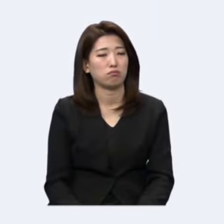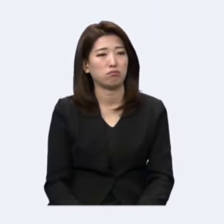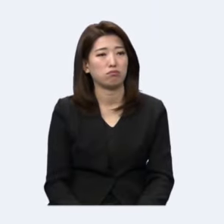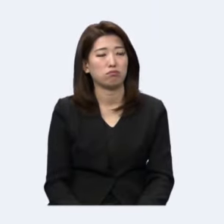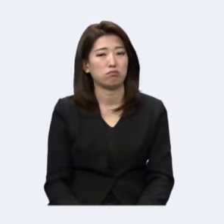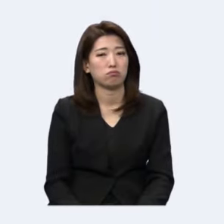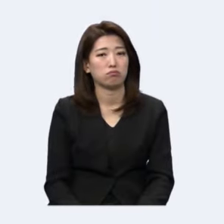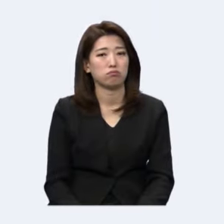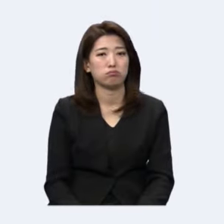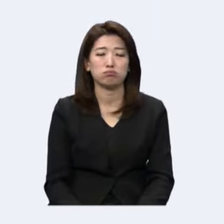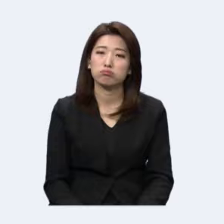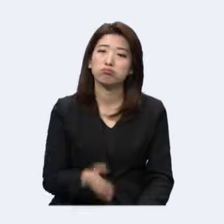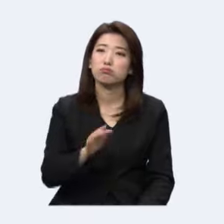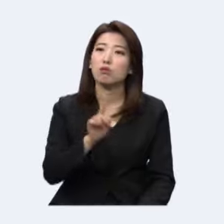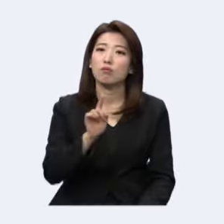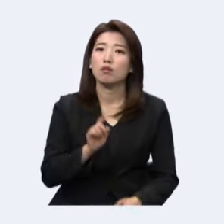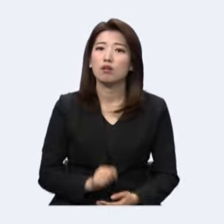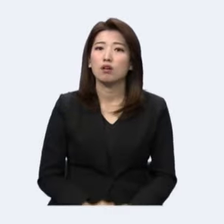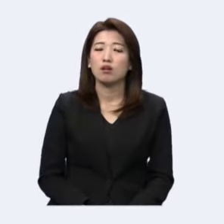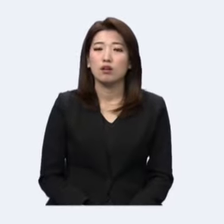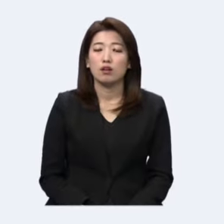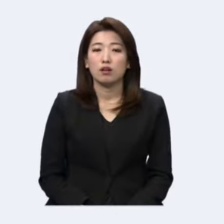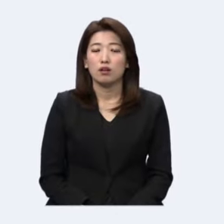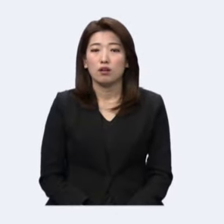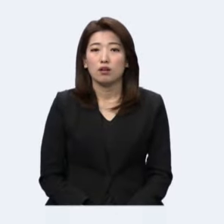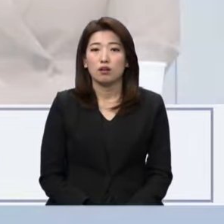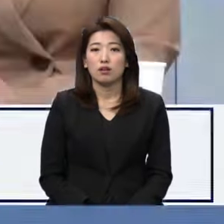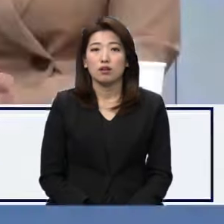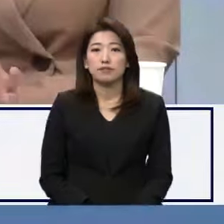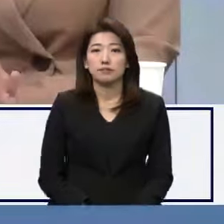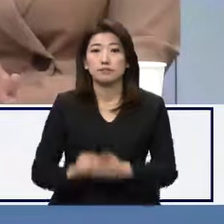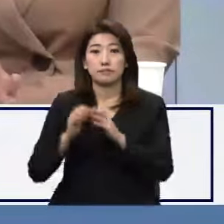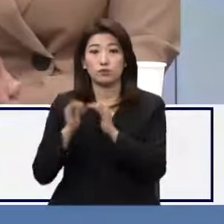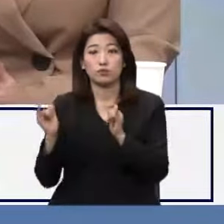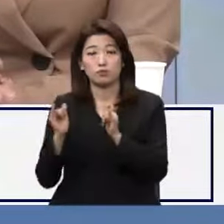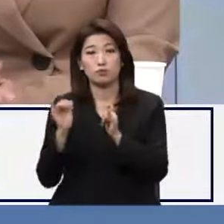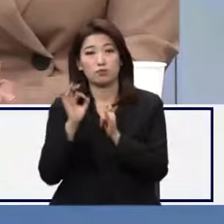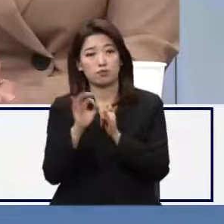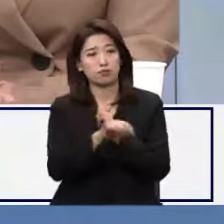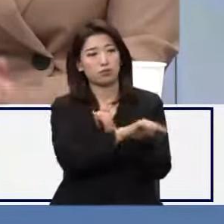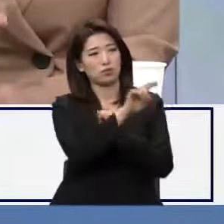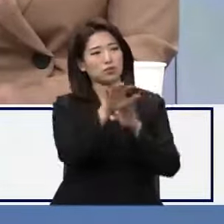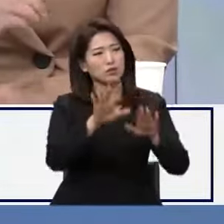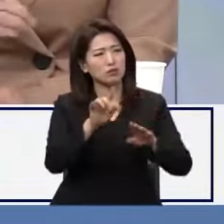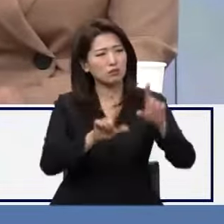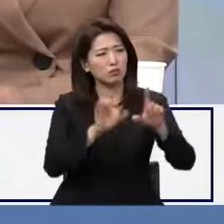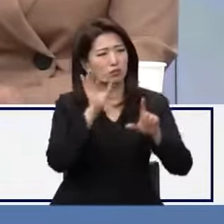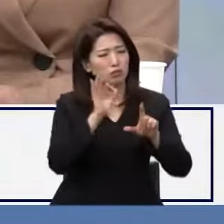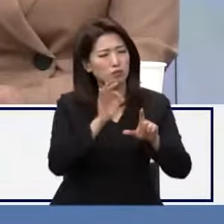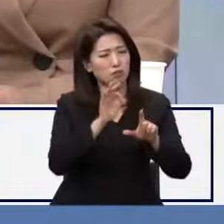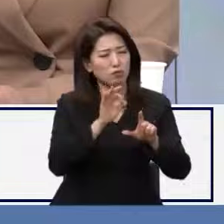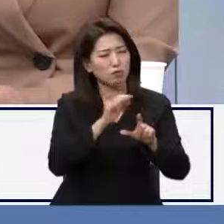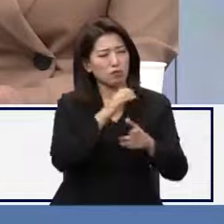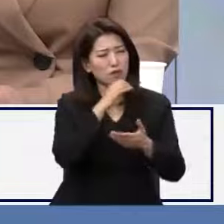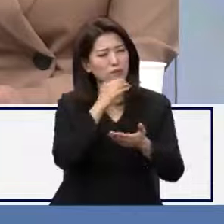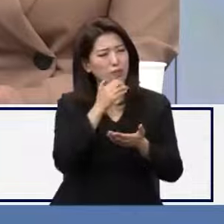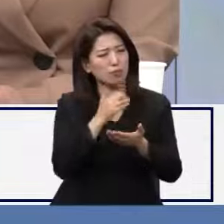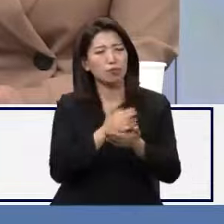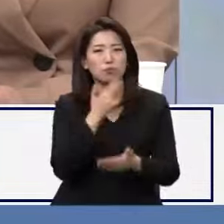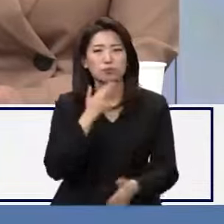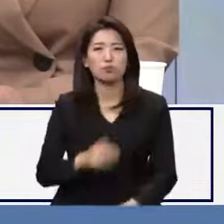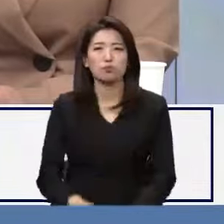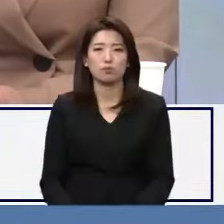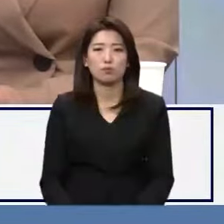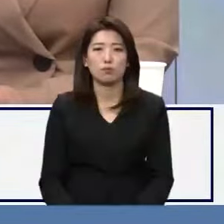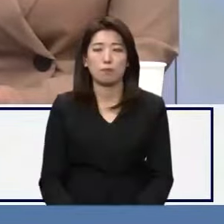하고 있다라고 하더라고요 그렇다면이 부분이 얼마나 국민들에게 큰 감동을 줄 것인가 옮겨심기 표현도 저는 좀